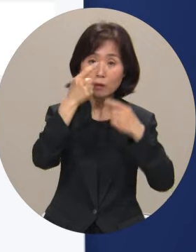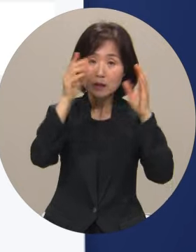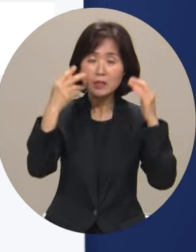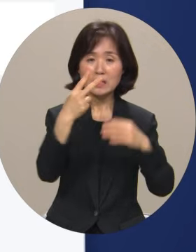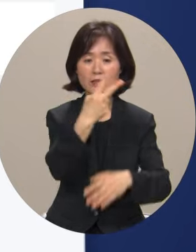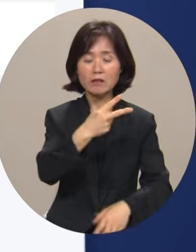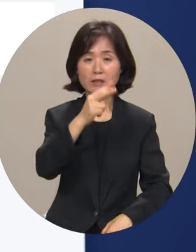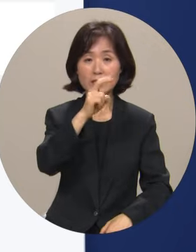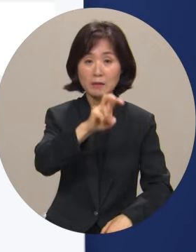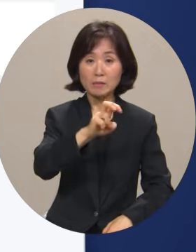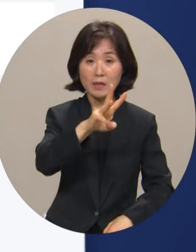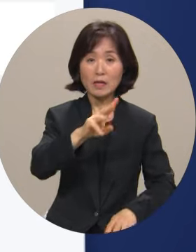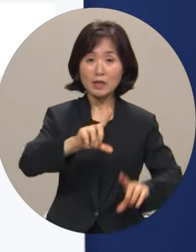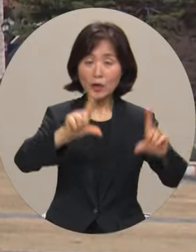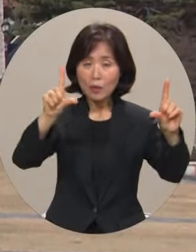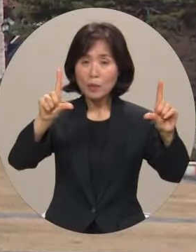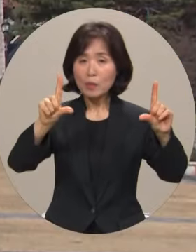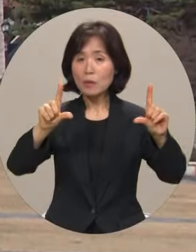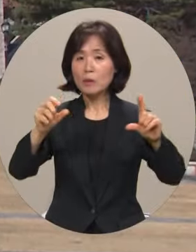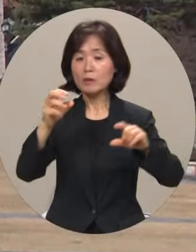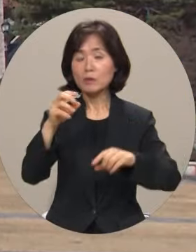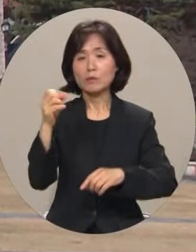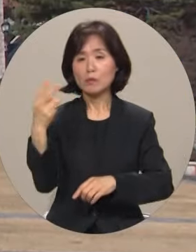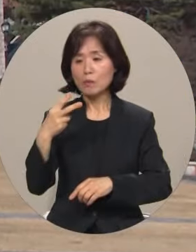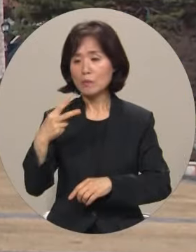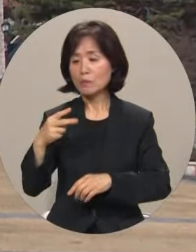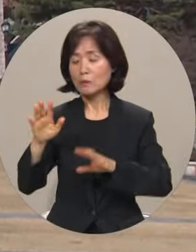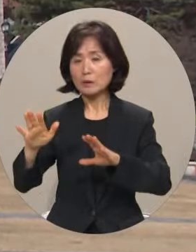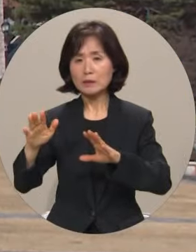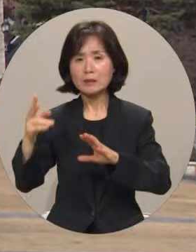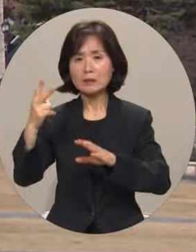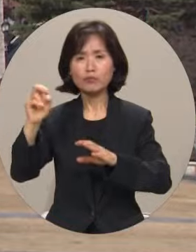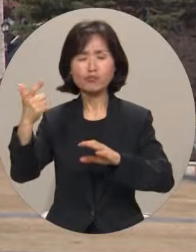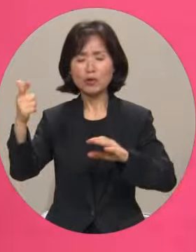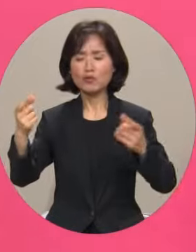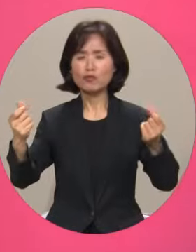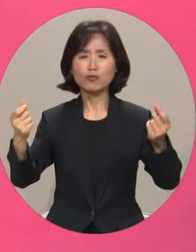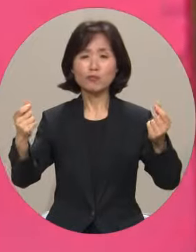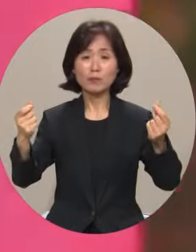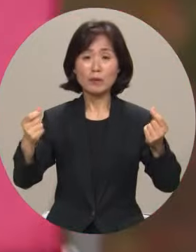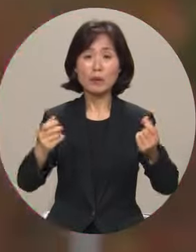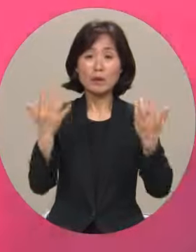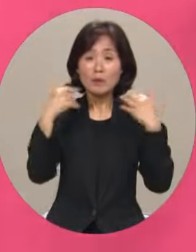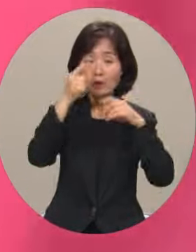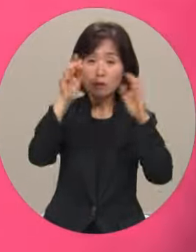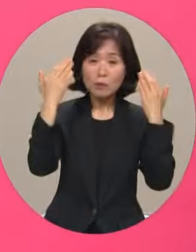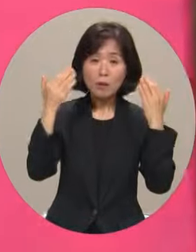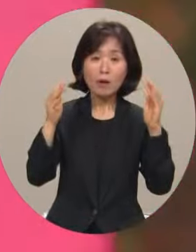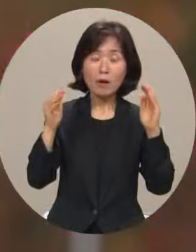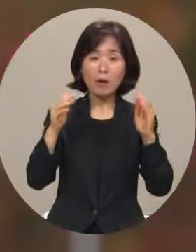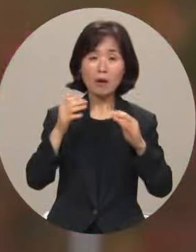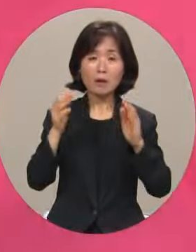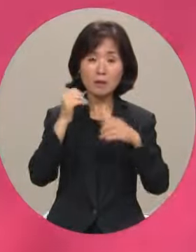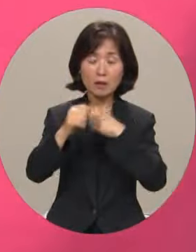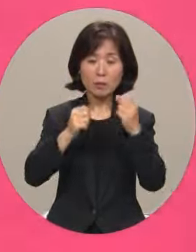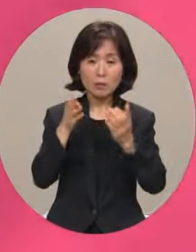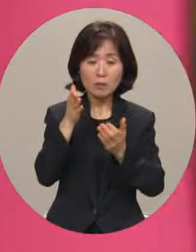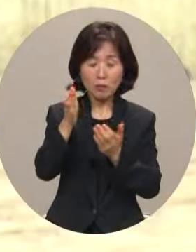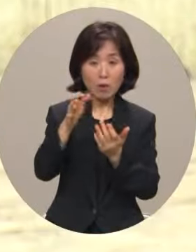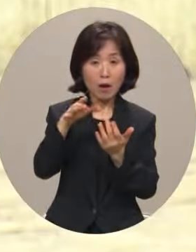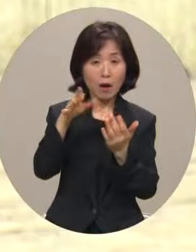거의 동일한 수준입니다 고려대도 당초 자유전공 학부 대학을 신설해 무전공 선발을 300명대로